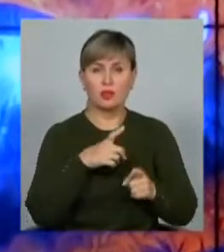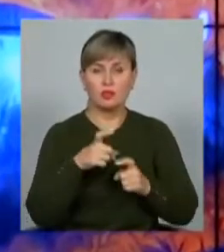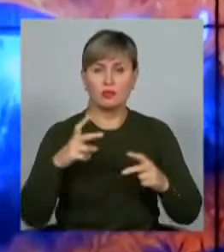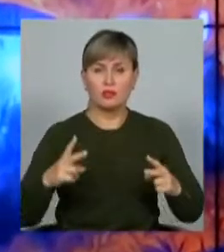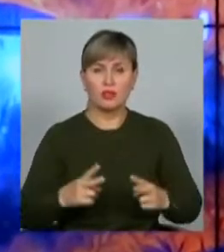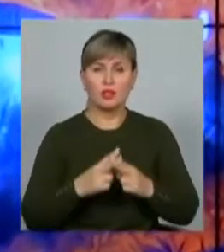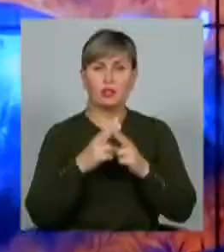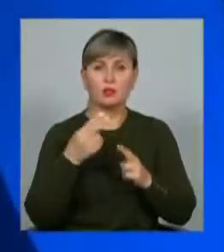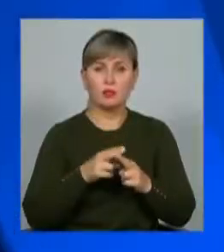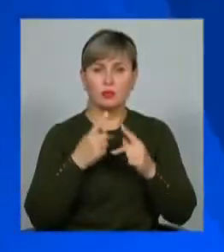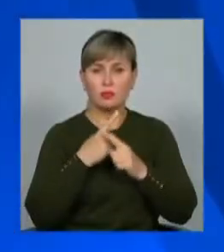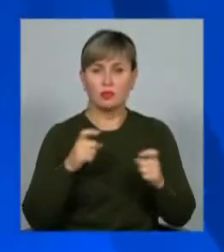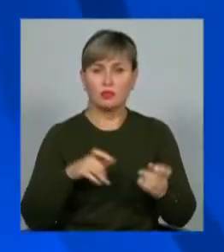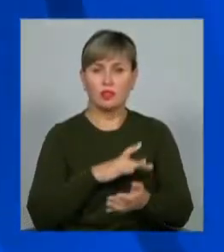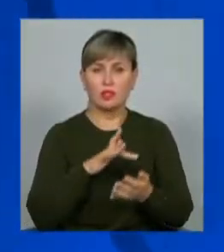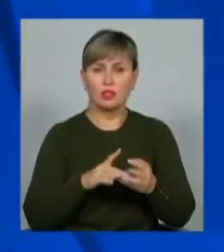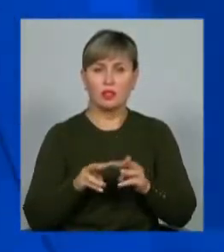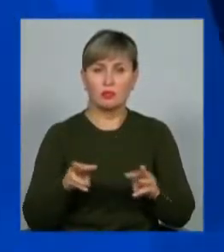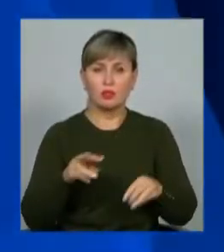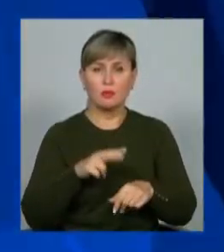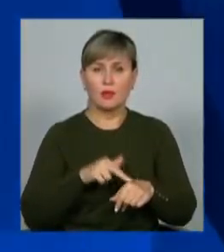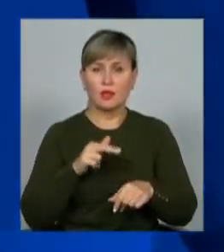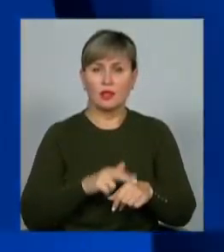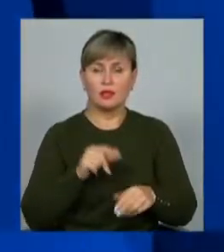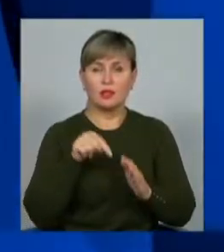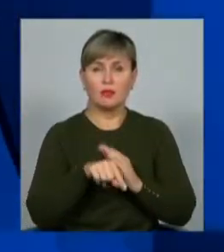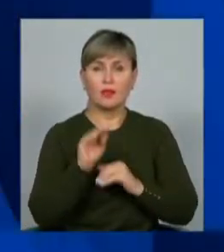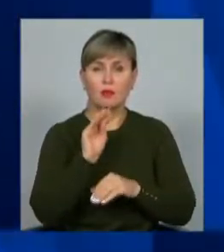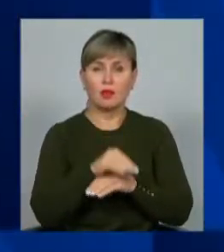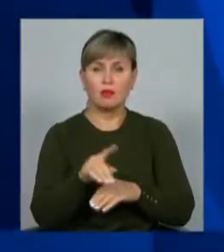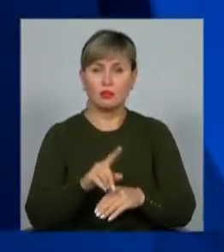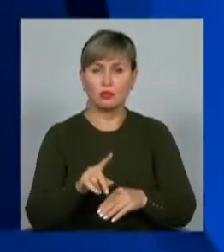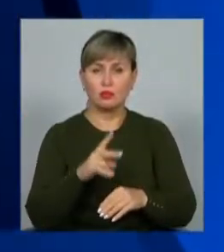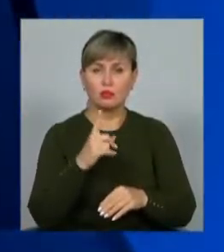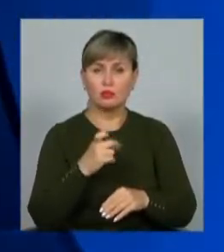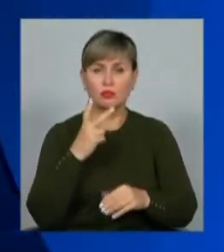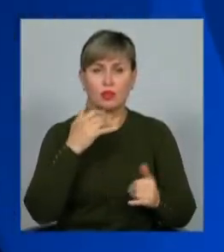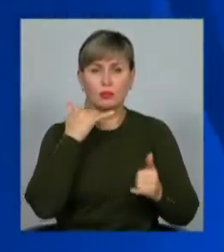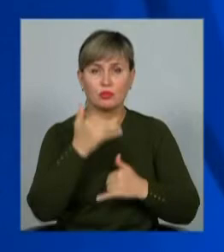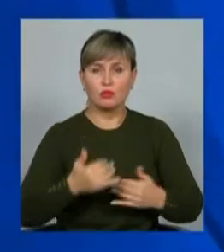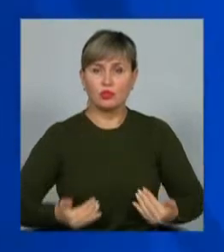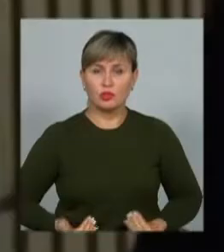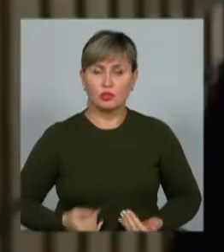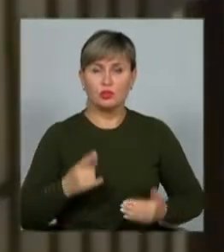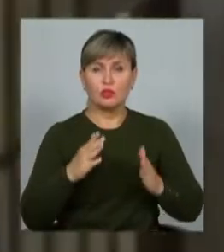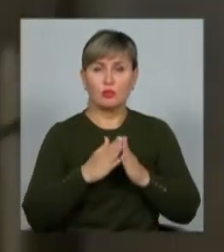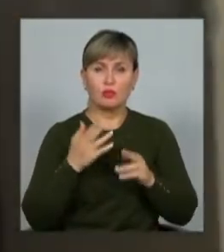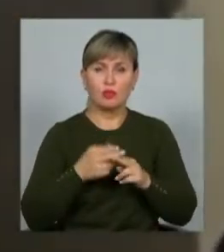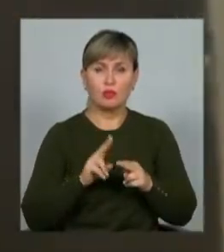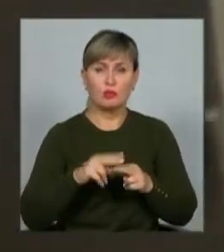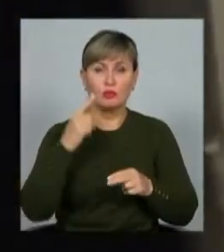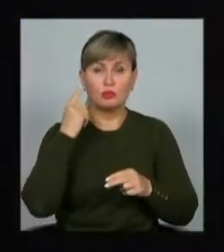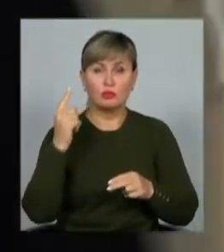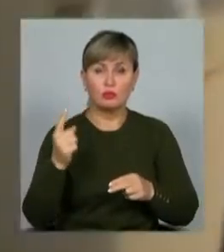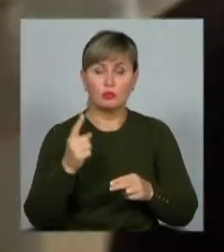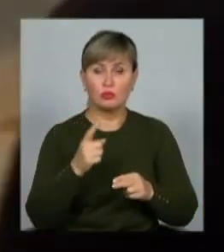столице. Об этом сообщили в городском департаменте полиции. Там добавили, что на 102 позвонили жители одного из домов, которые услышали